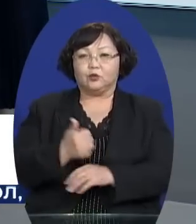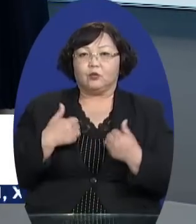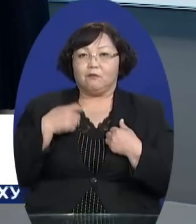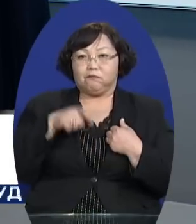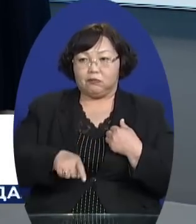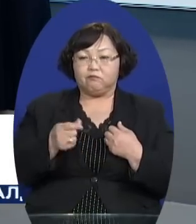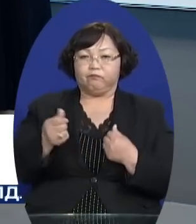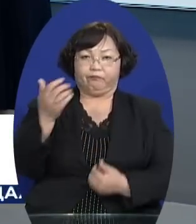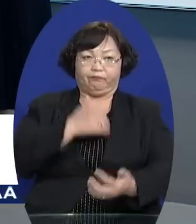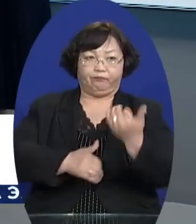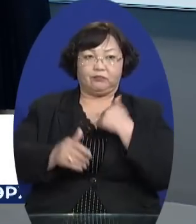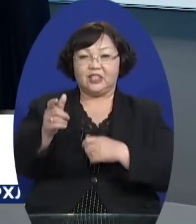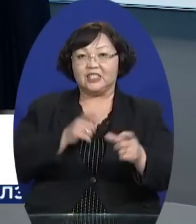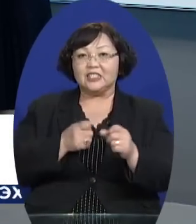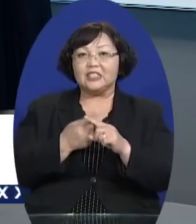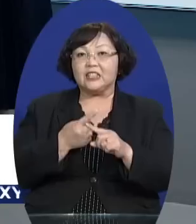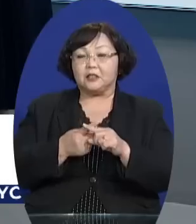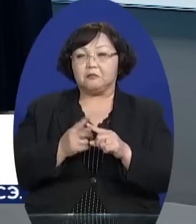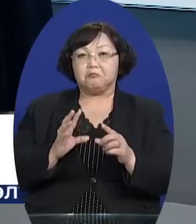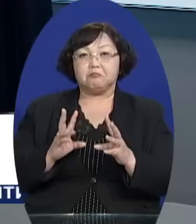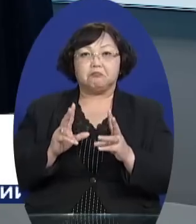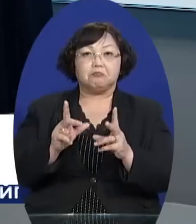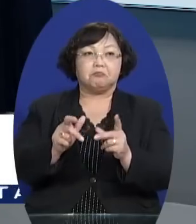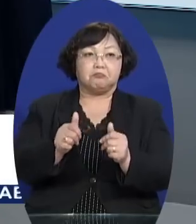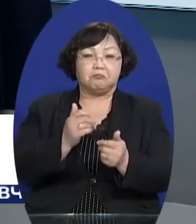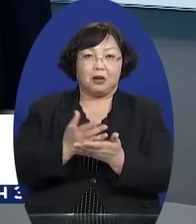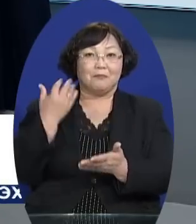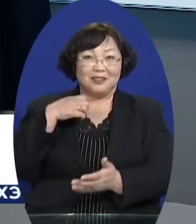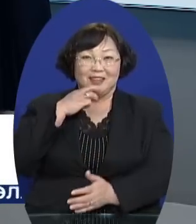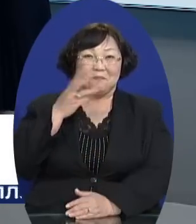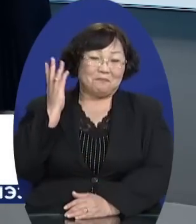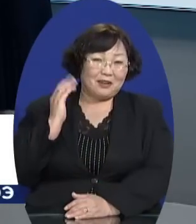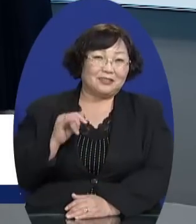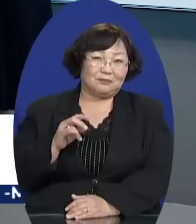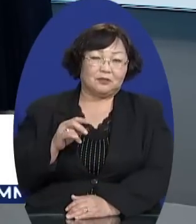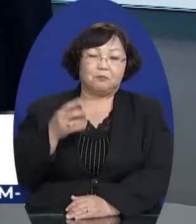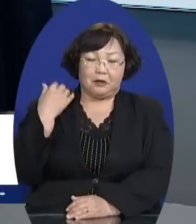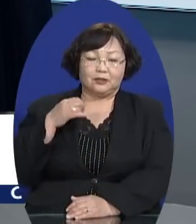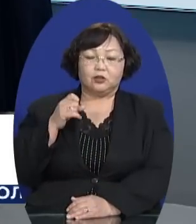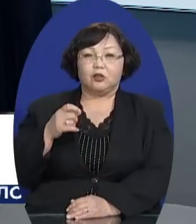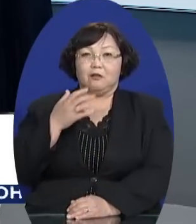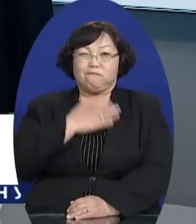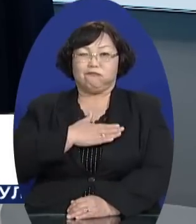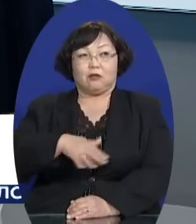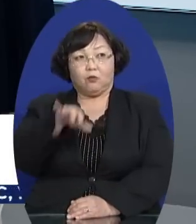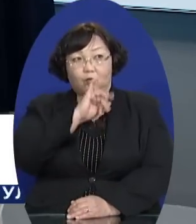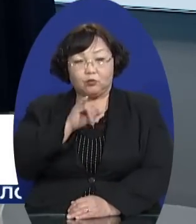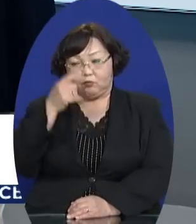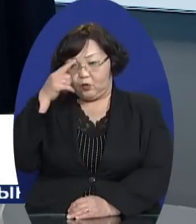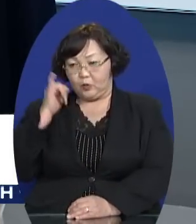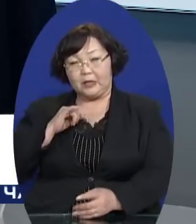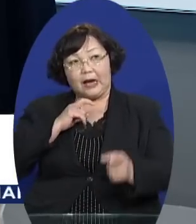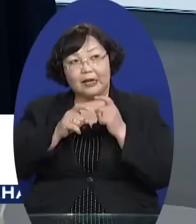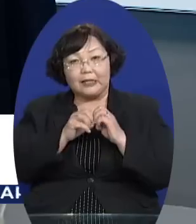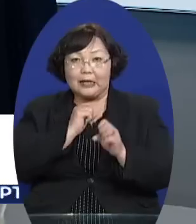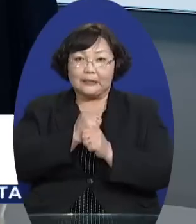эдийн засгийн одоо иргэн нөлөө бий болж байна гэдгийг ч албаны их сурвалжууд мэдээлж байсан юм. За үүний зэрэгцээ өндөр хөгжилтэй улс орнуудтай хамтарч ажиллаж эхэлсэн